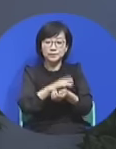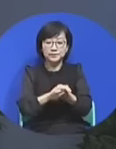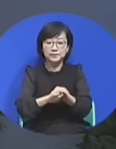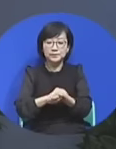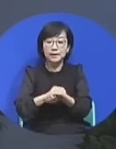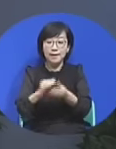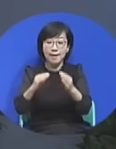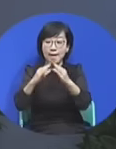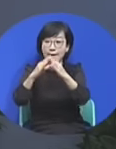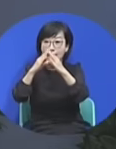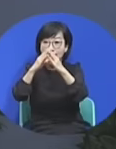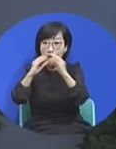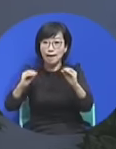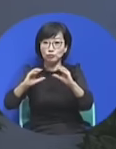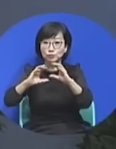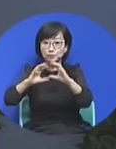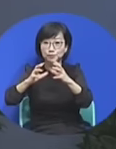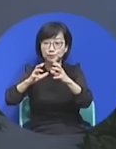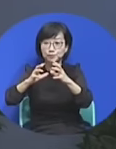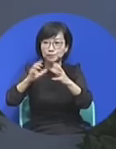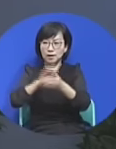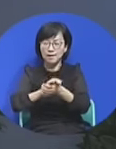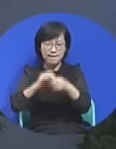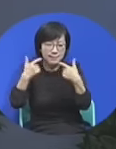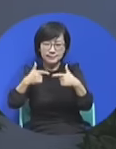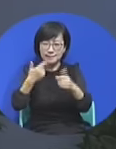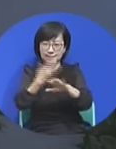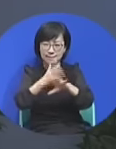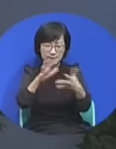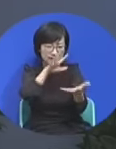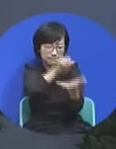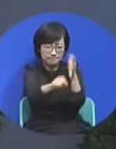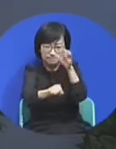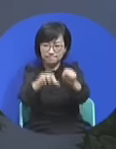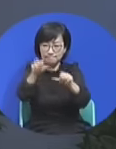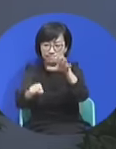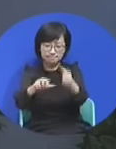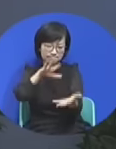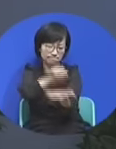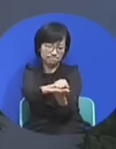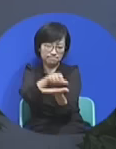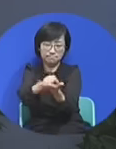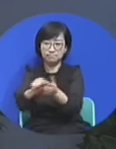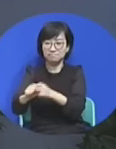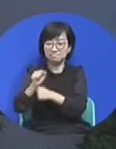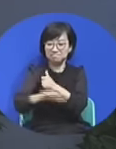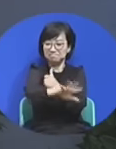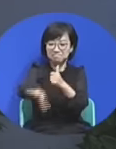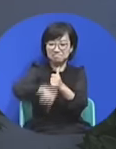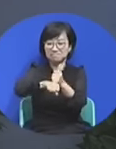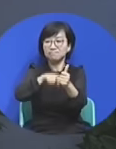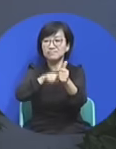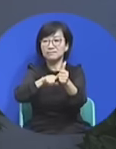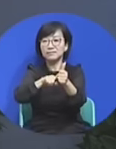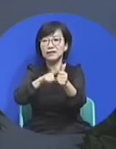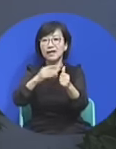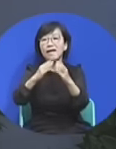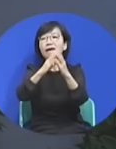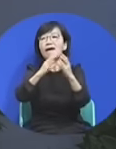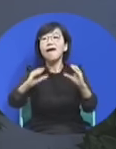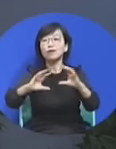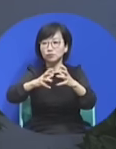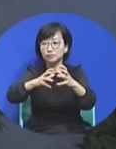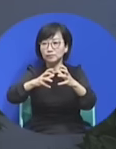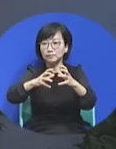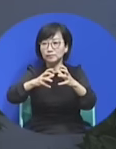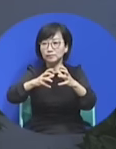이스라엘 집어먹은 겁니다. Moreover, Egypt consumed with hegemonism or imperialism seized control over Israel. 시대마다 그랬습니다. Age by age,